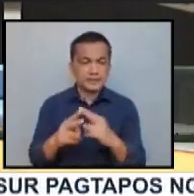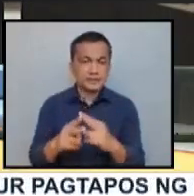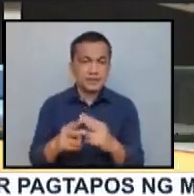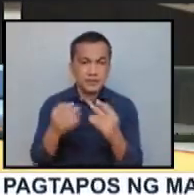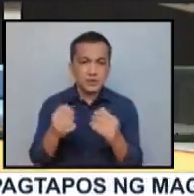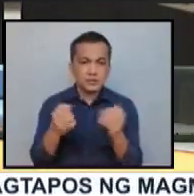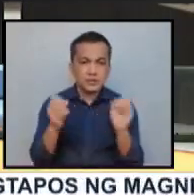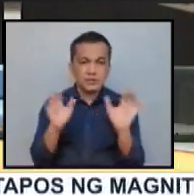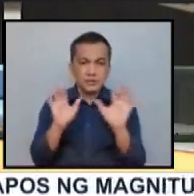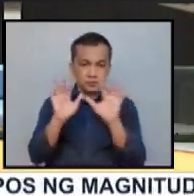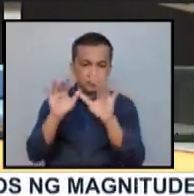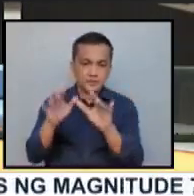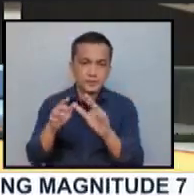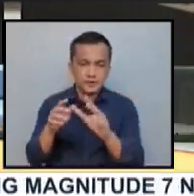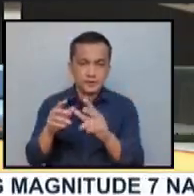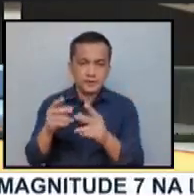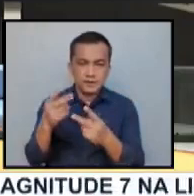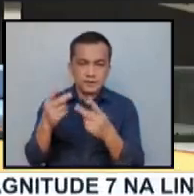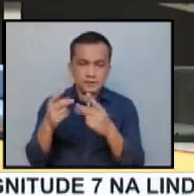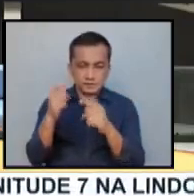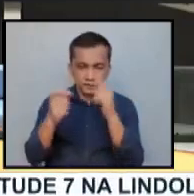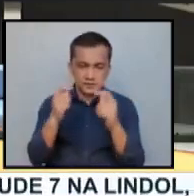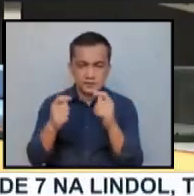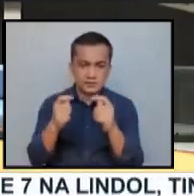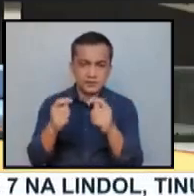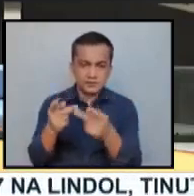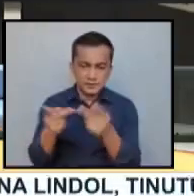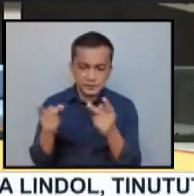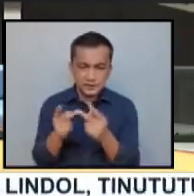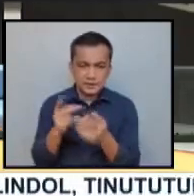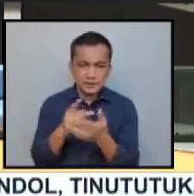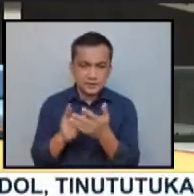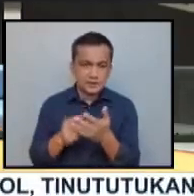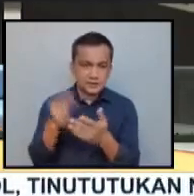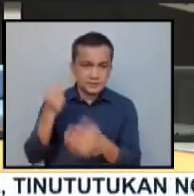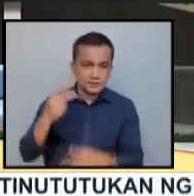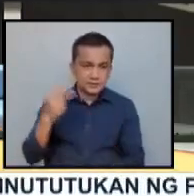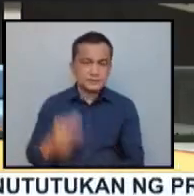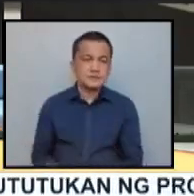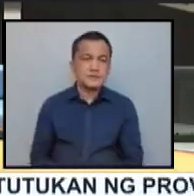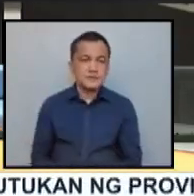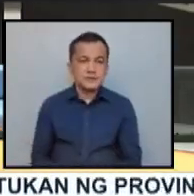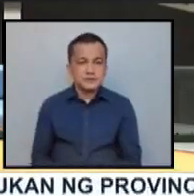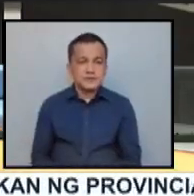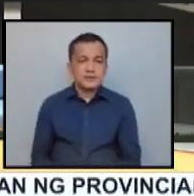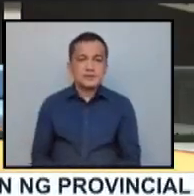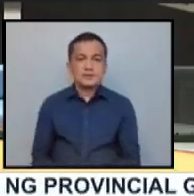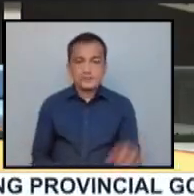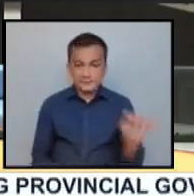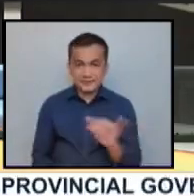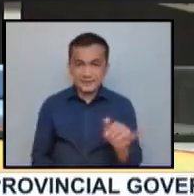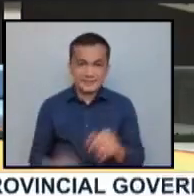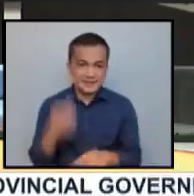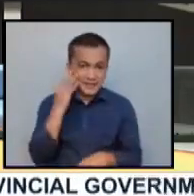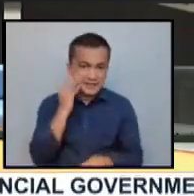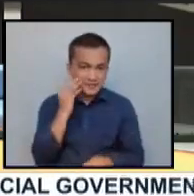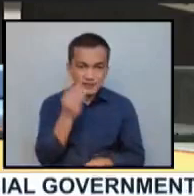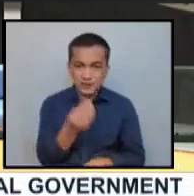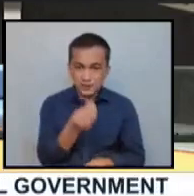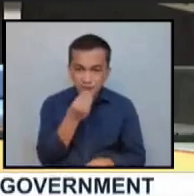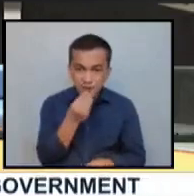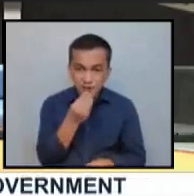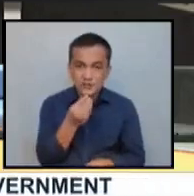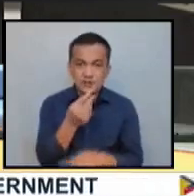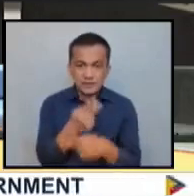na parte ng ating kasaysayan. At higit sa lahat para na rin ma-experience ang mga pagkain at produktong ipinagmamalaki